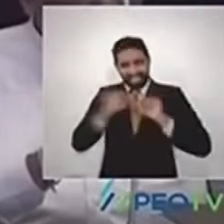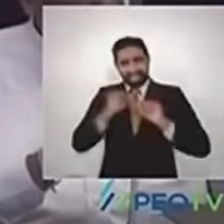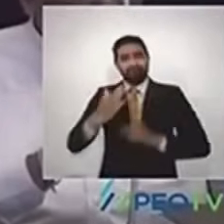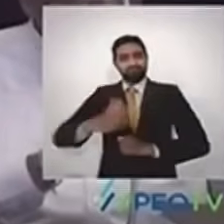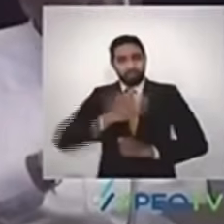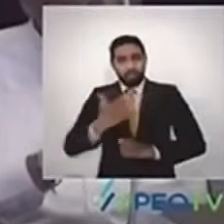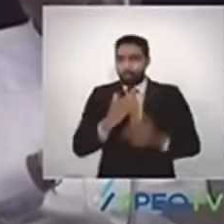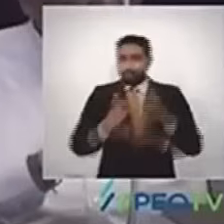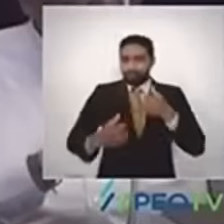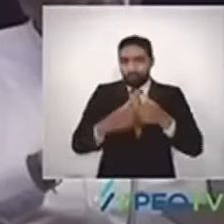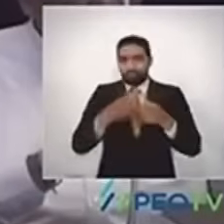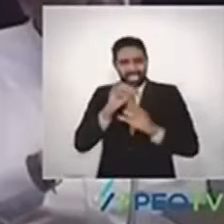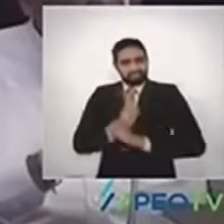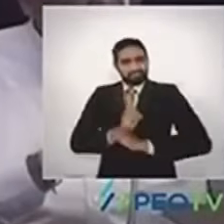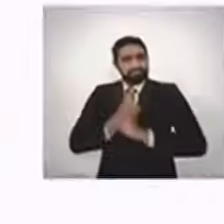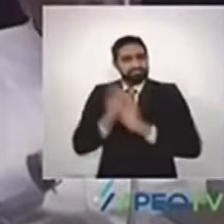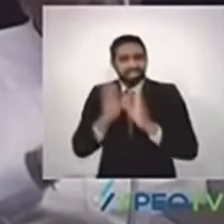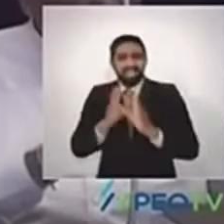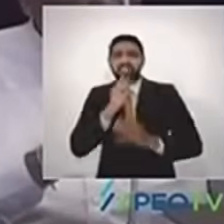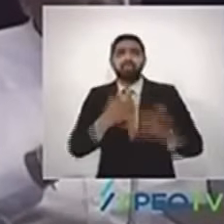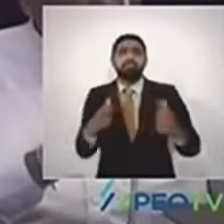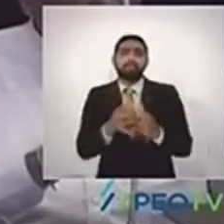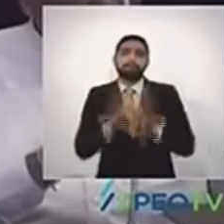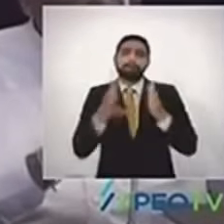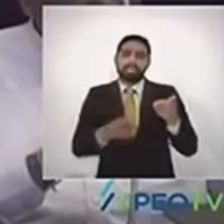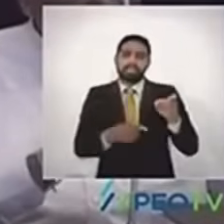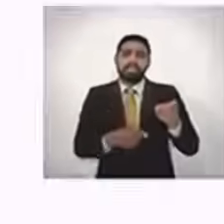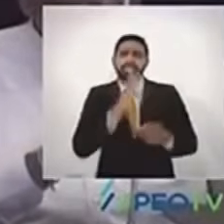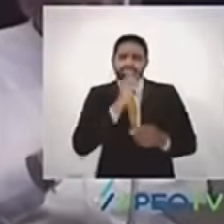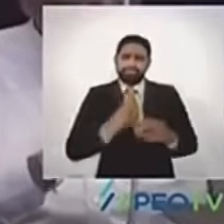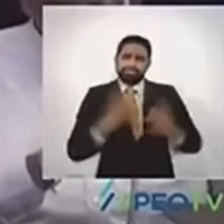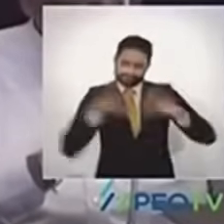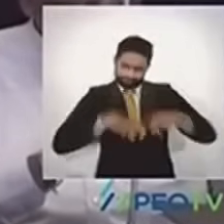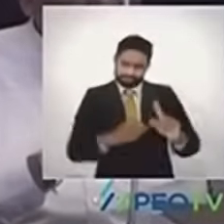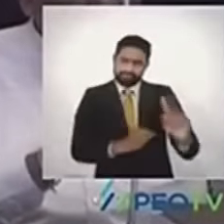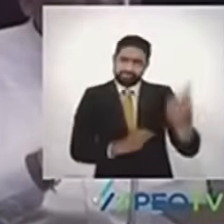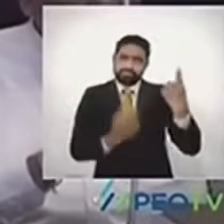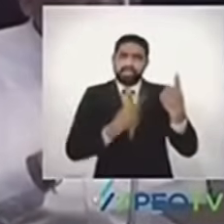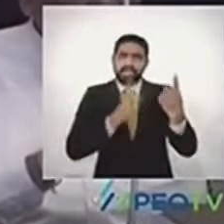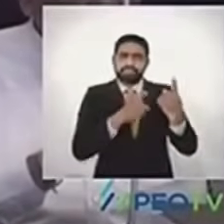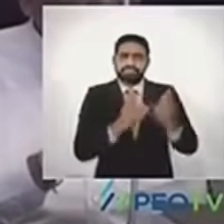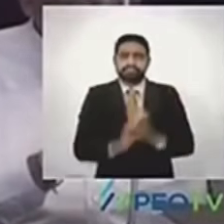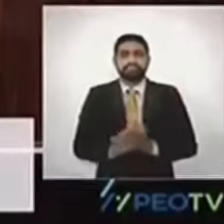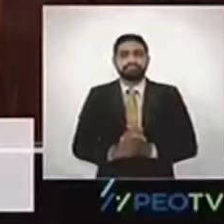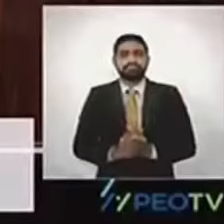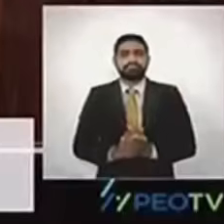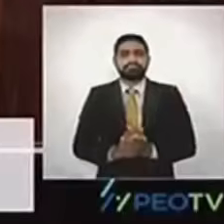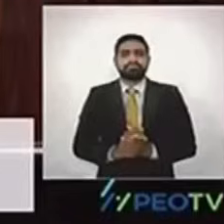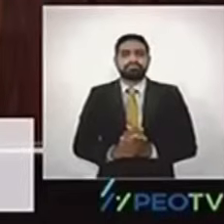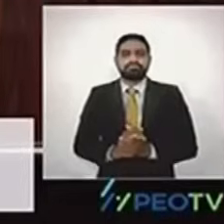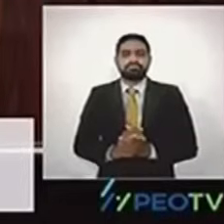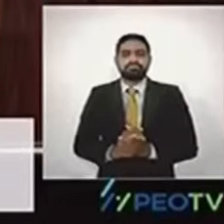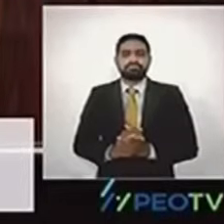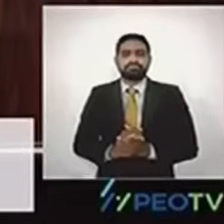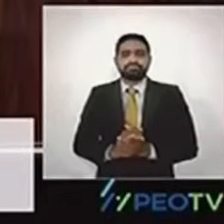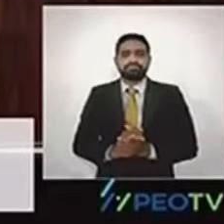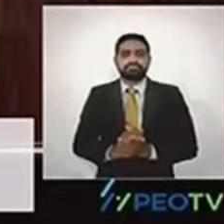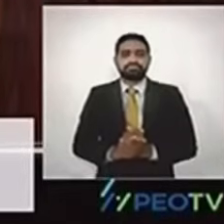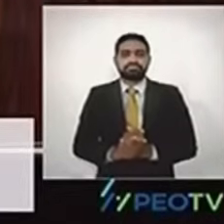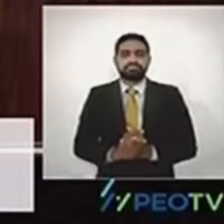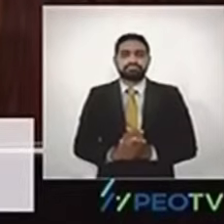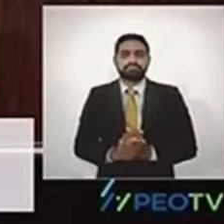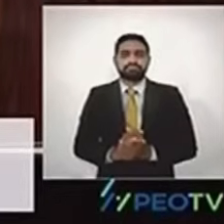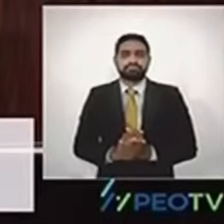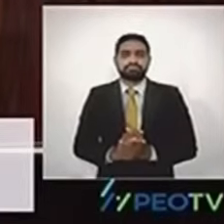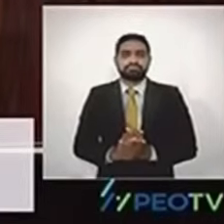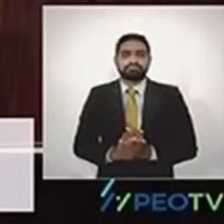request you to inquire into this matter. විශාල හිරිහැරයක් කරයි කියන එක අපි කියන ඔබතුමාට ඒ ගැන පරීක්ෂණයක් කරන්න කියලා. කරුණාකර ඔය සම්බන්ධයෙන්